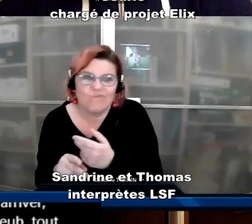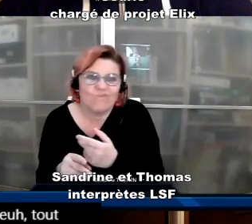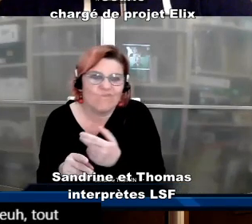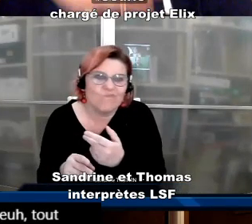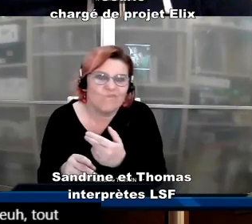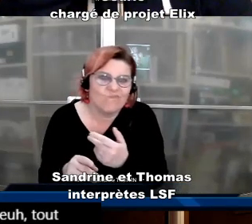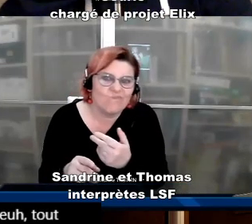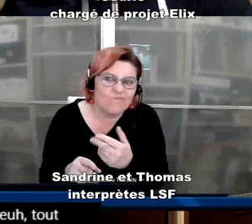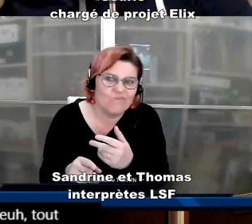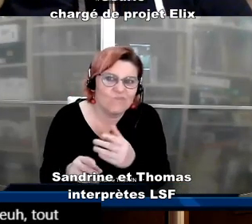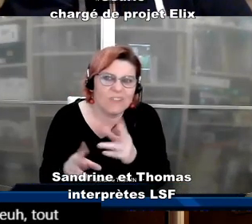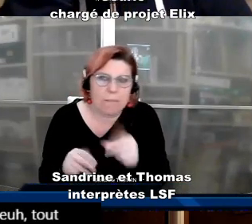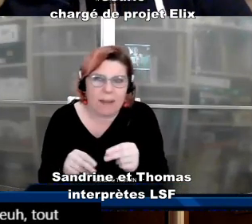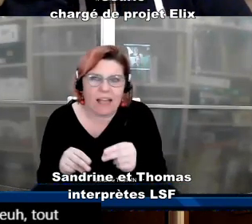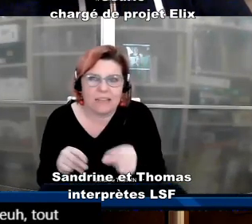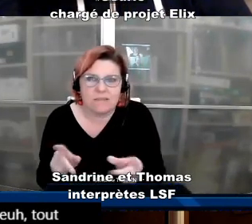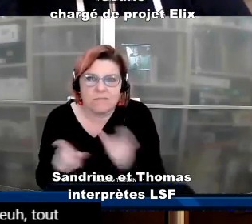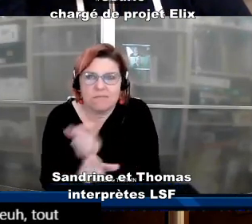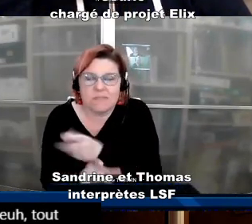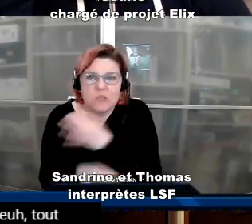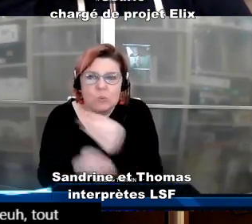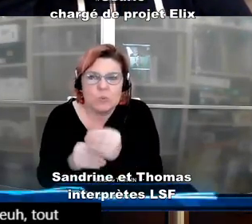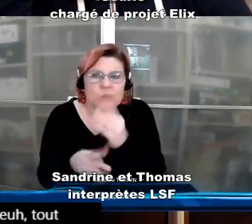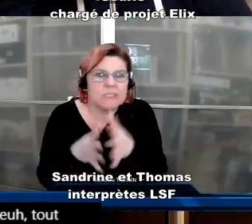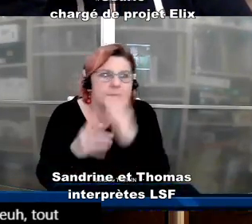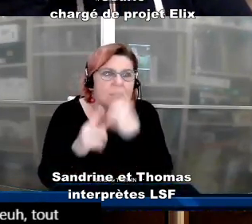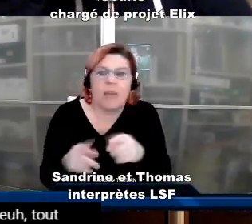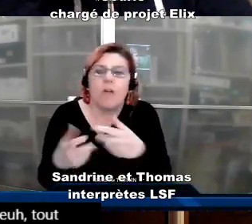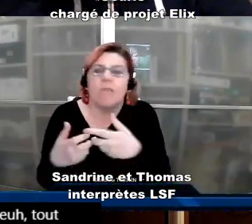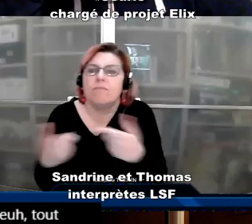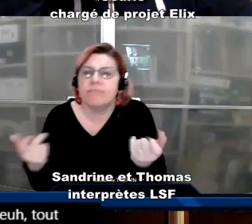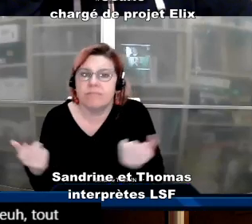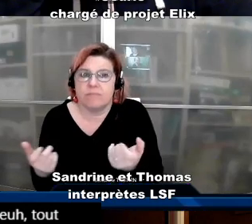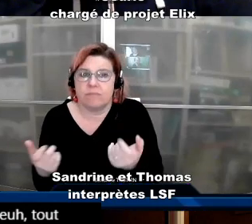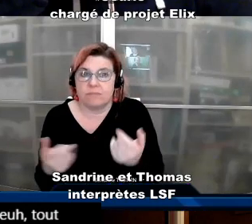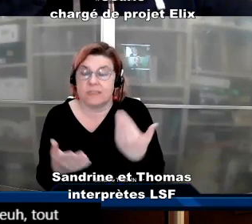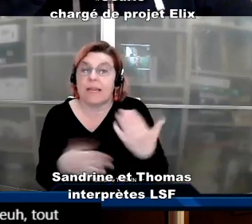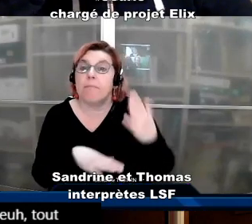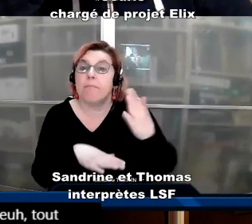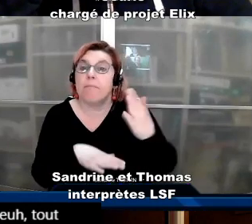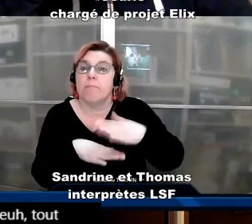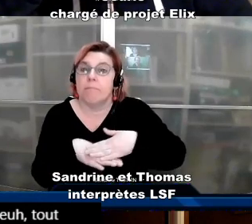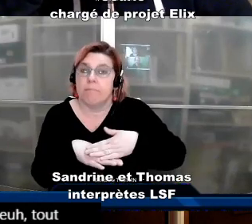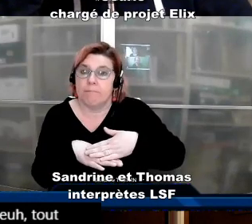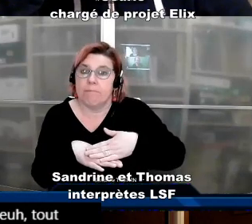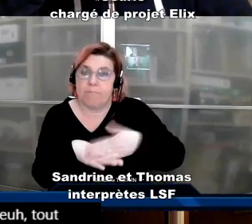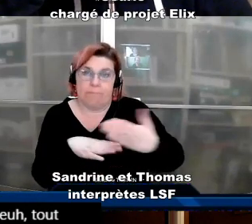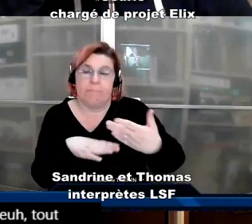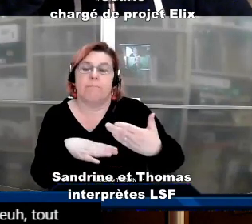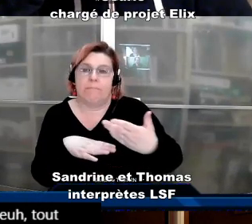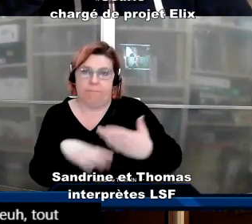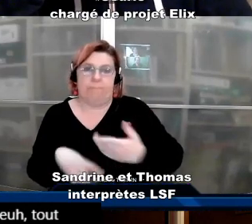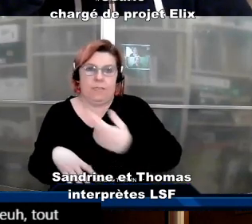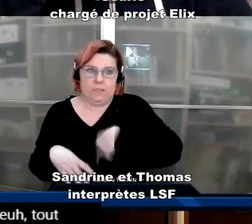même place, ou un signe avec lequel on n'est pas d'accord. Donc nous, le fait d'alerter, ça nous permet de nous poser